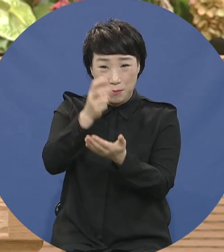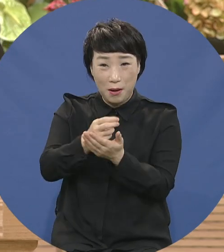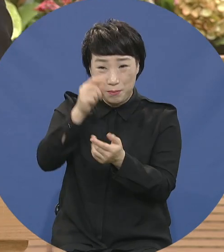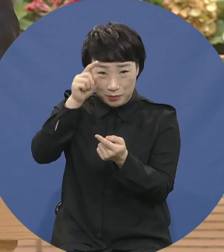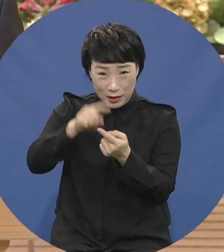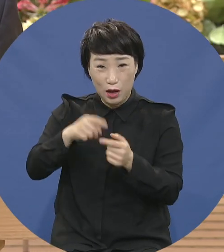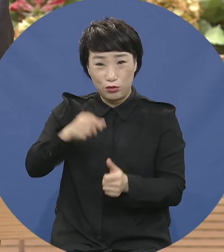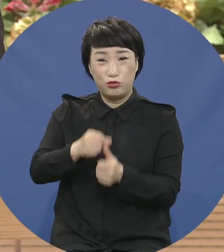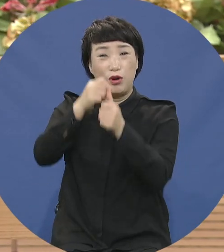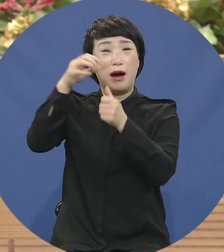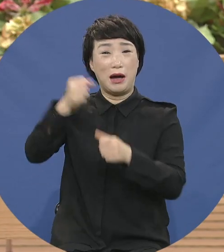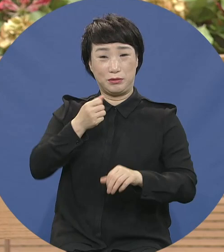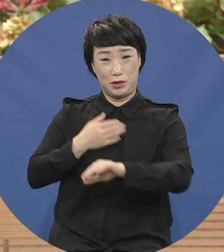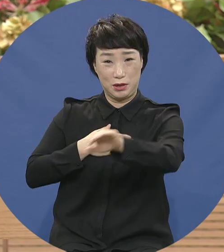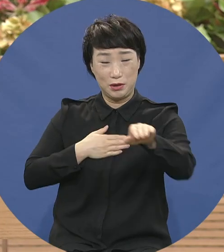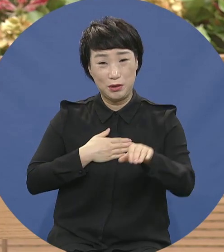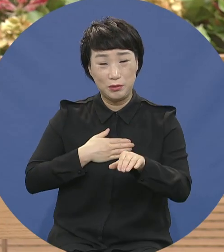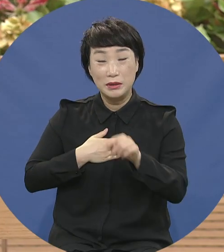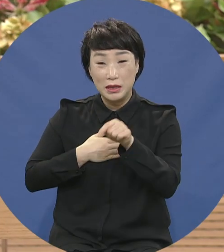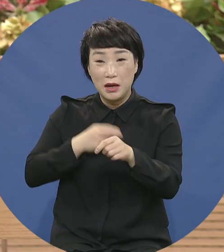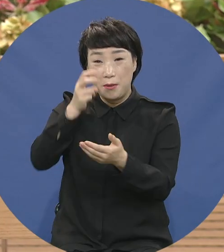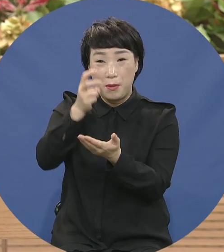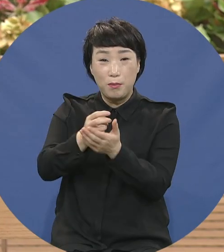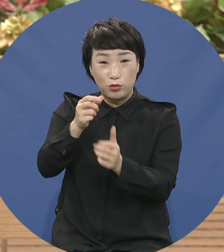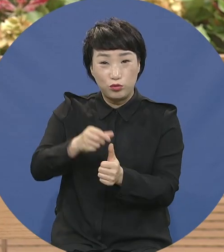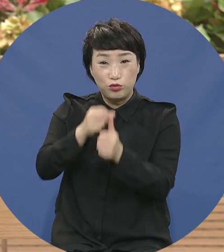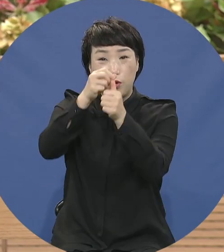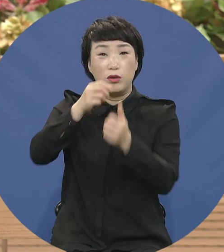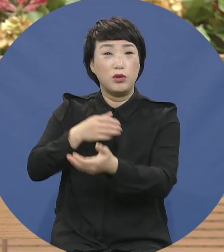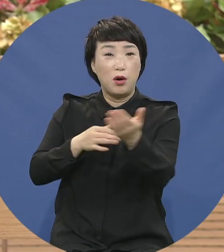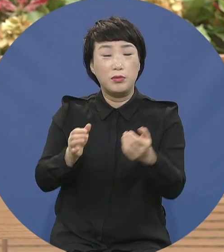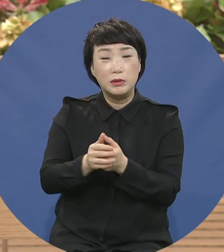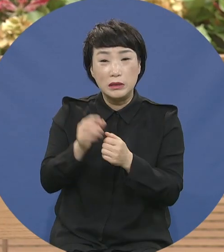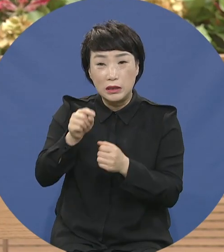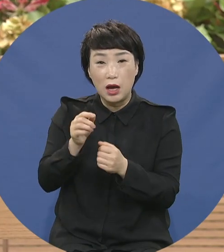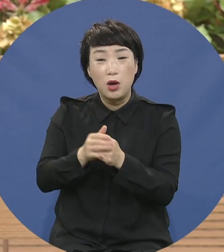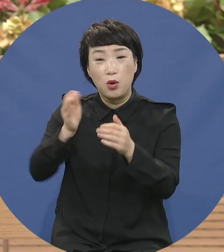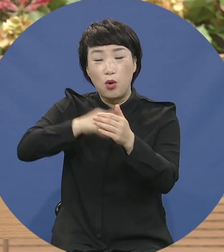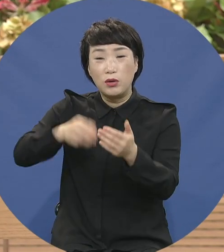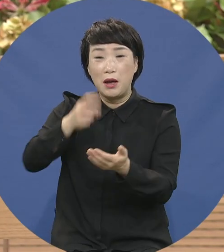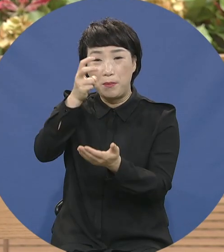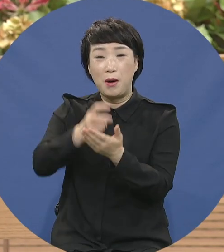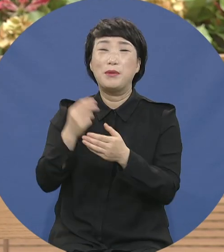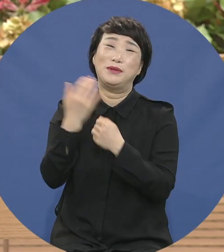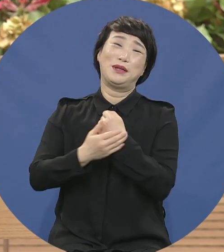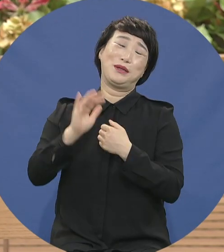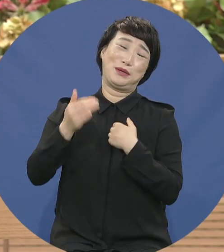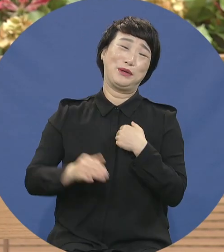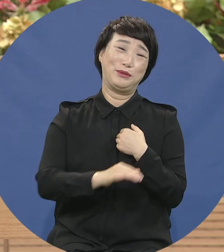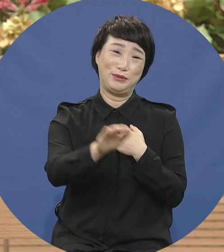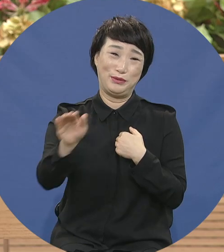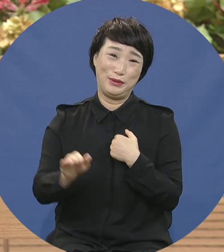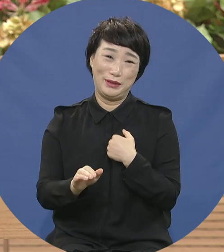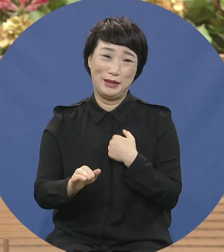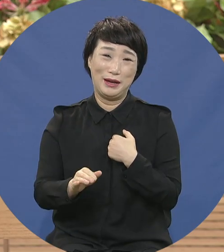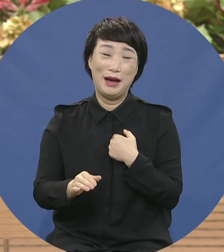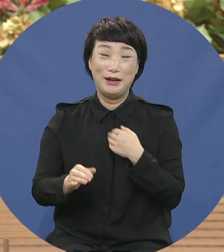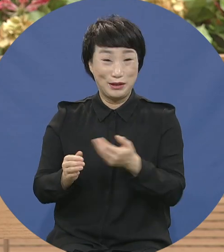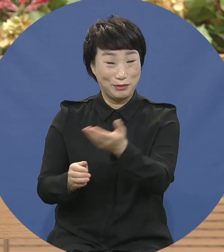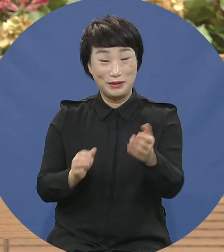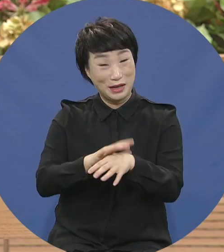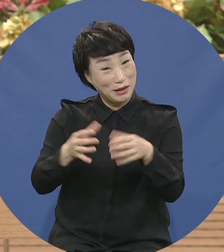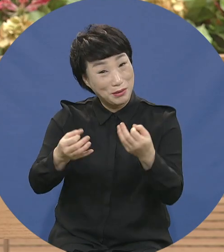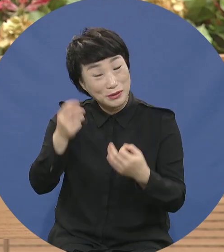구원입니다. 여러분, 이 법의 구원이, 공의의 법이 은혜가 되었습니다. 여러분 잘